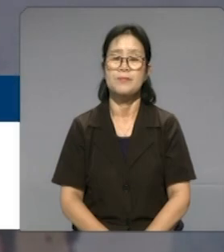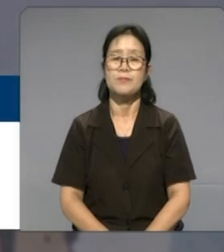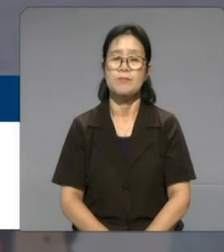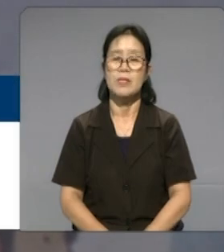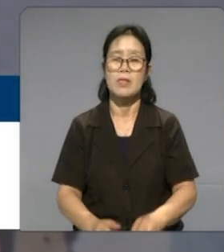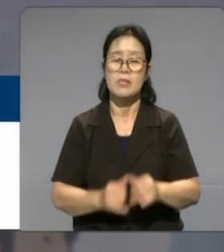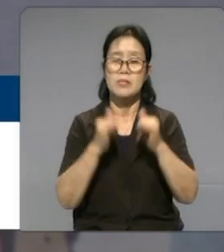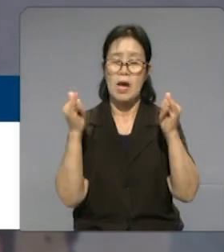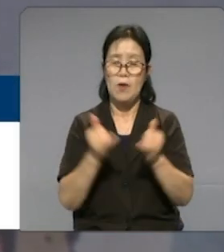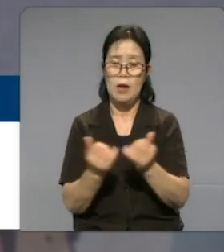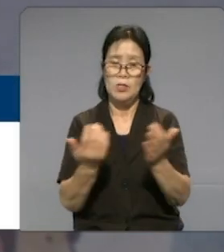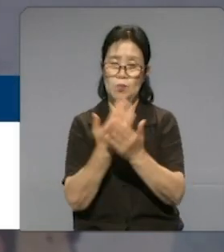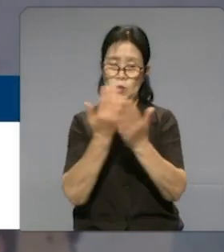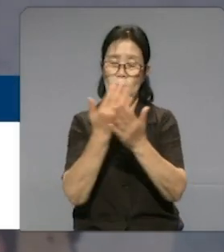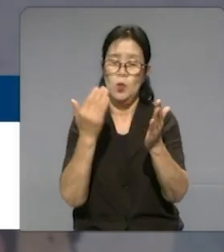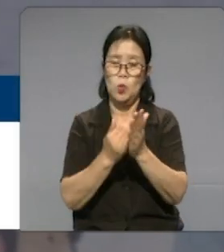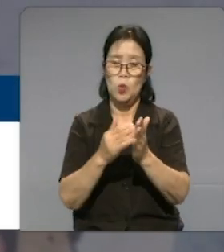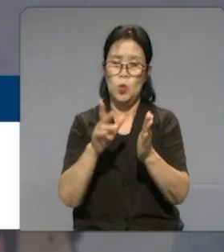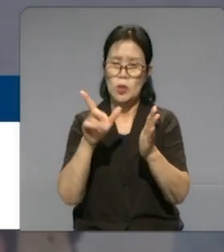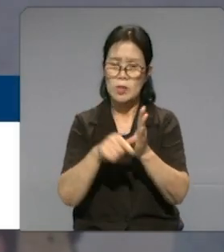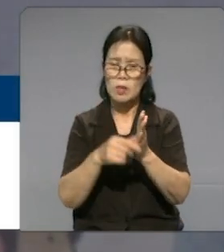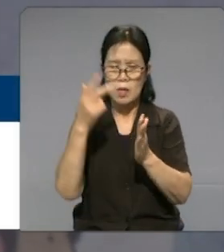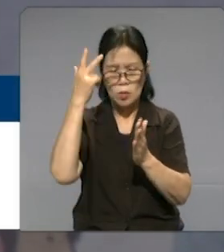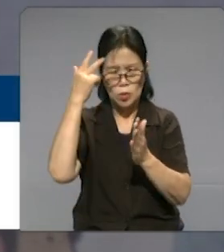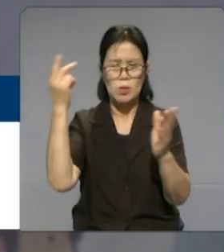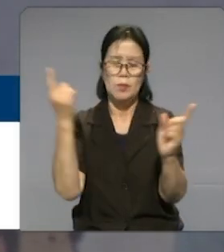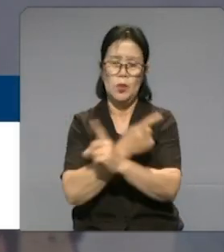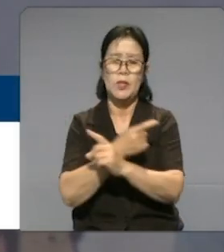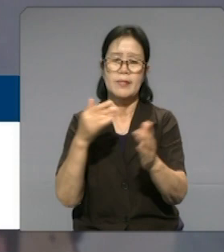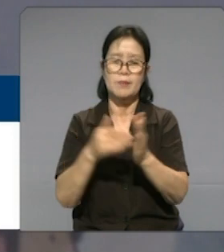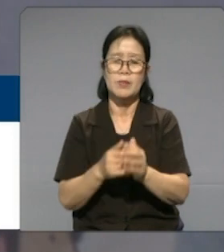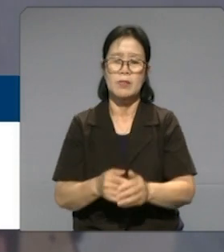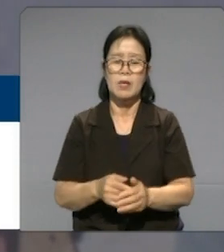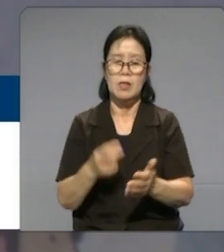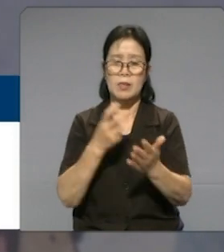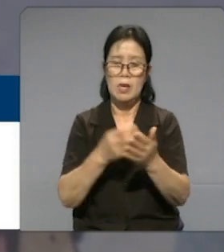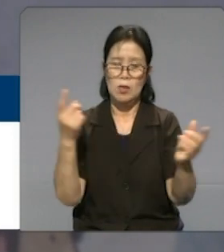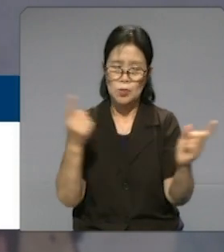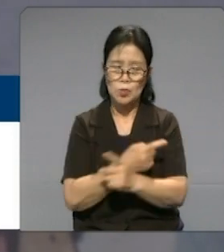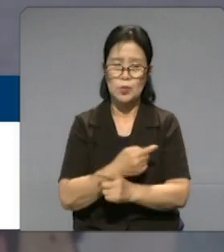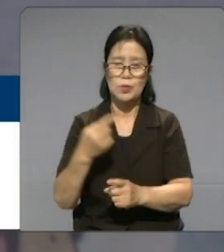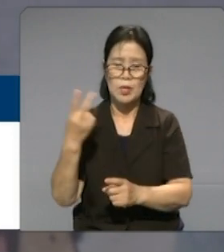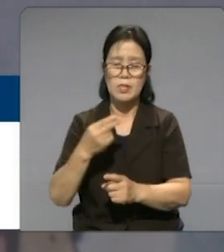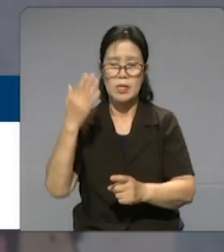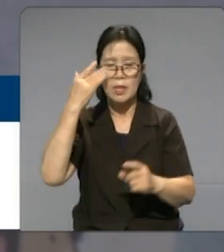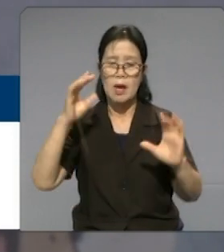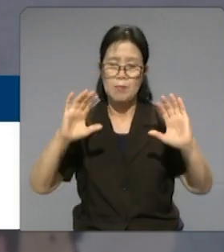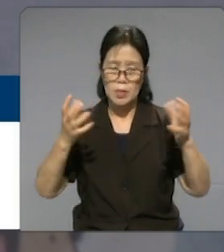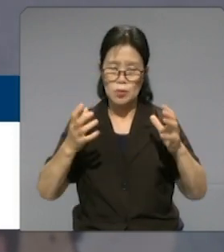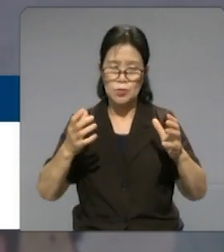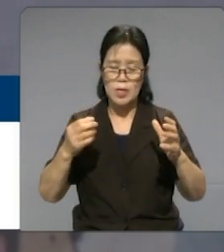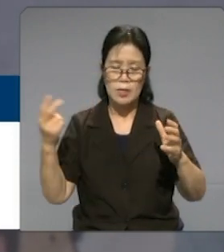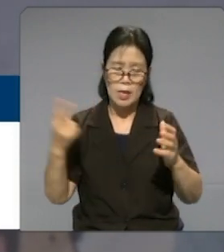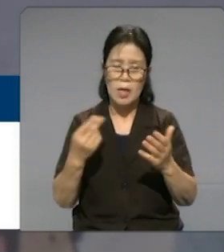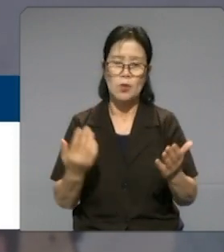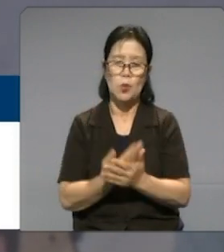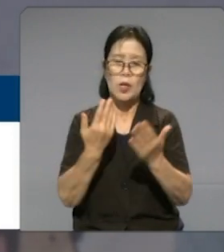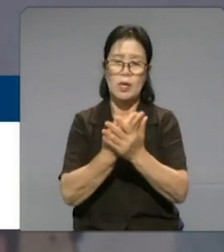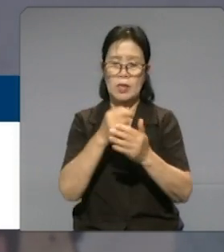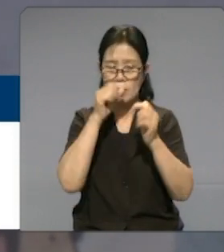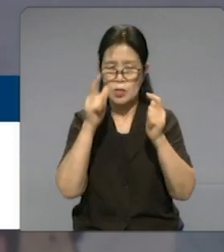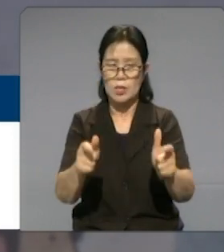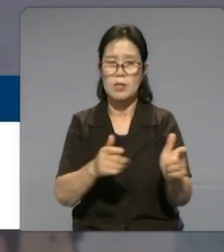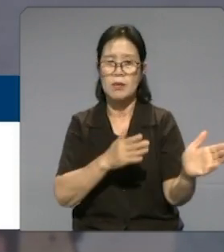사회가 진보했고 시대정신이 달라졌습니다. 개헌으로 다시 한번 대한민국